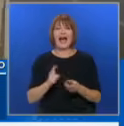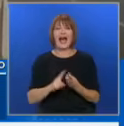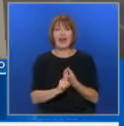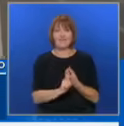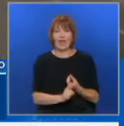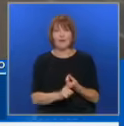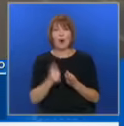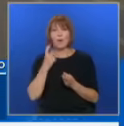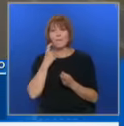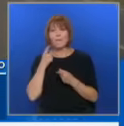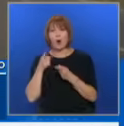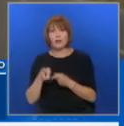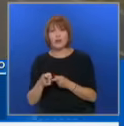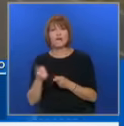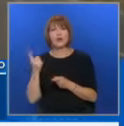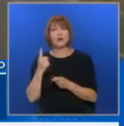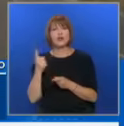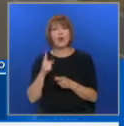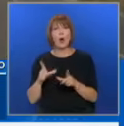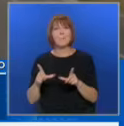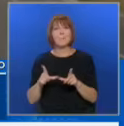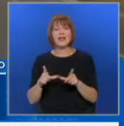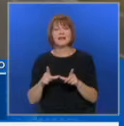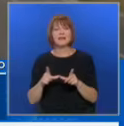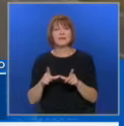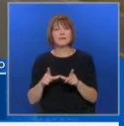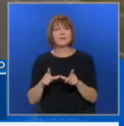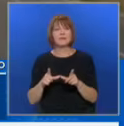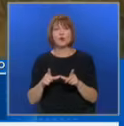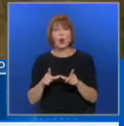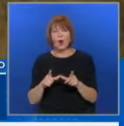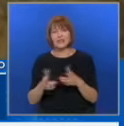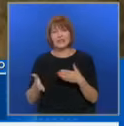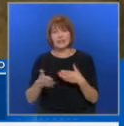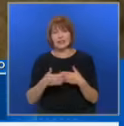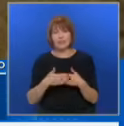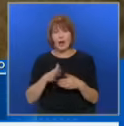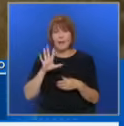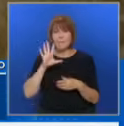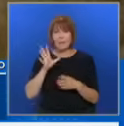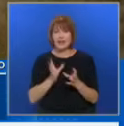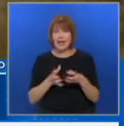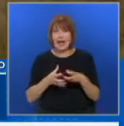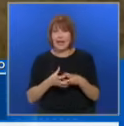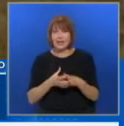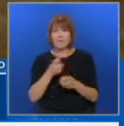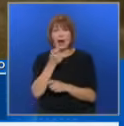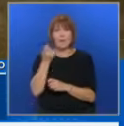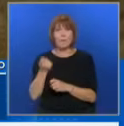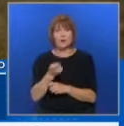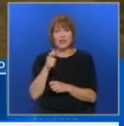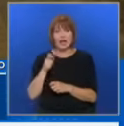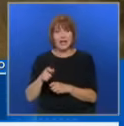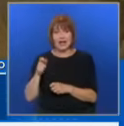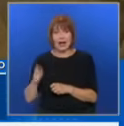Каравелово, Богдан и Московец Богдан останаха затворени. На място бяха 5 екипи на пожарните служби от областта, служители